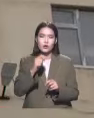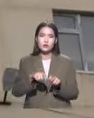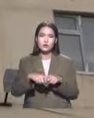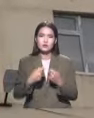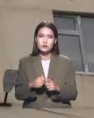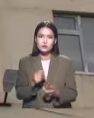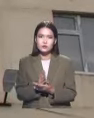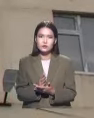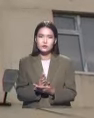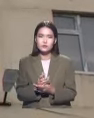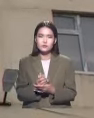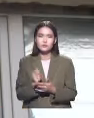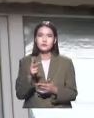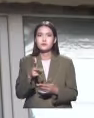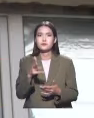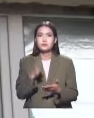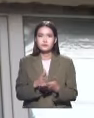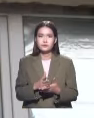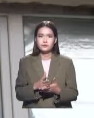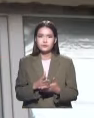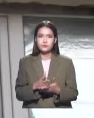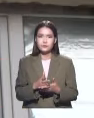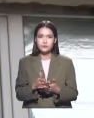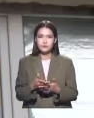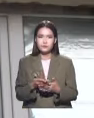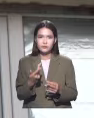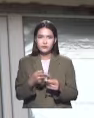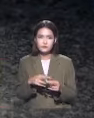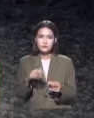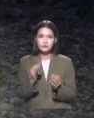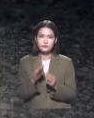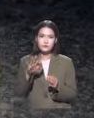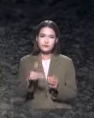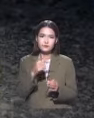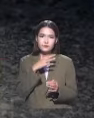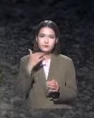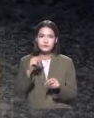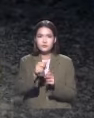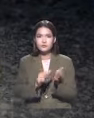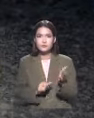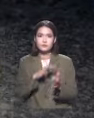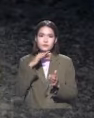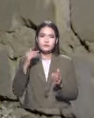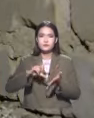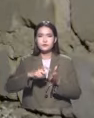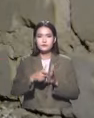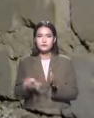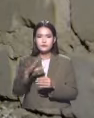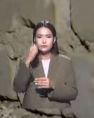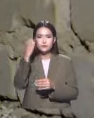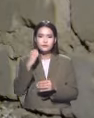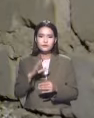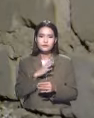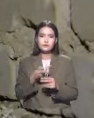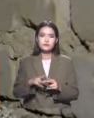ойылып құлауға шақ тұр. Үйдің әбден тозығы жеткен, кіресілі бірден шатырға шықтым. Кірпіштер езіліп, үгітіліп қалған. Амал